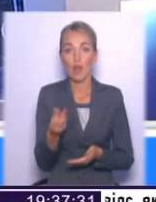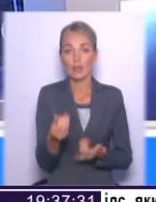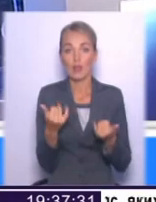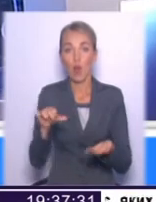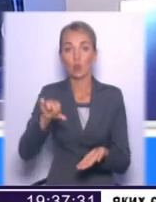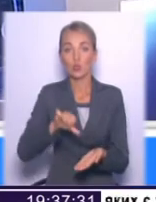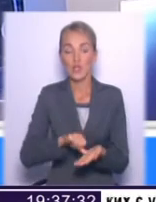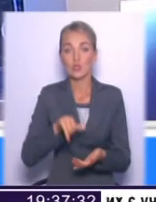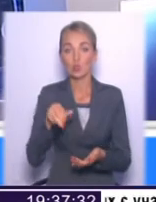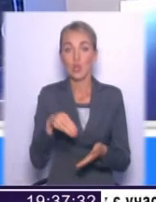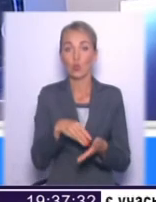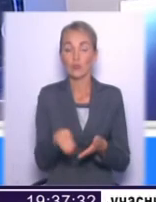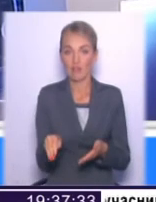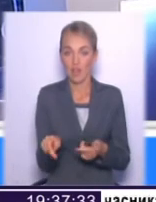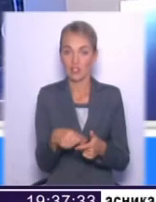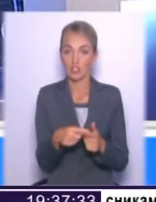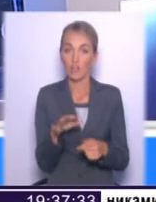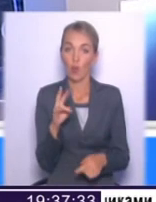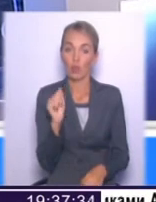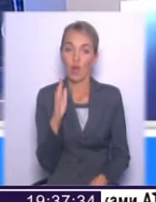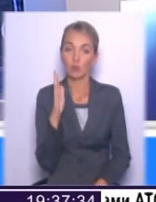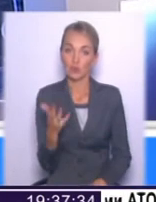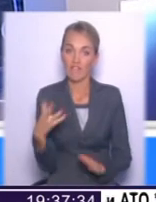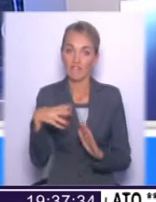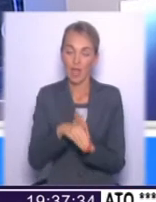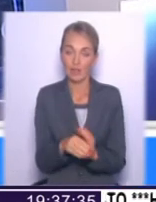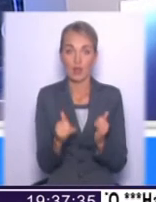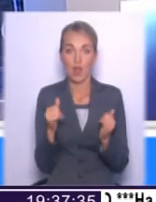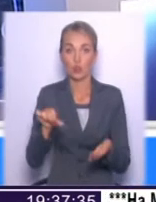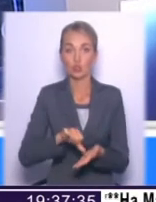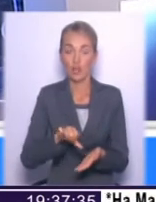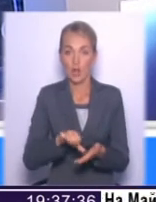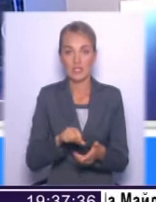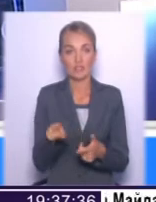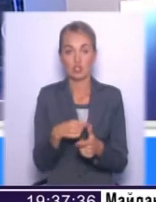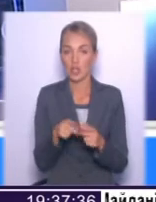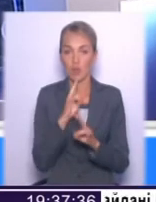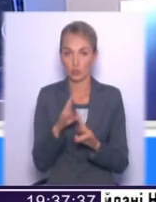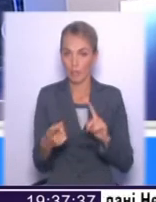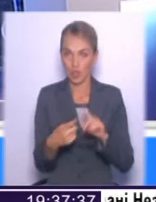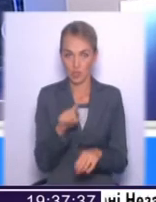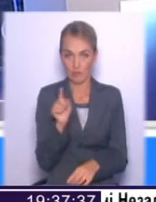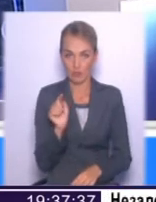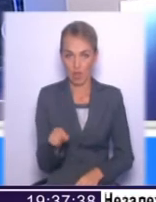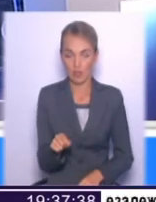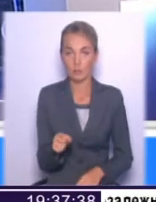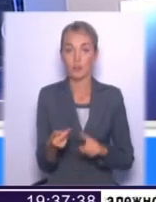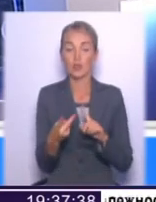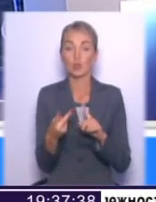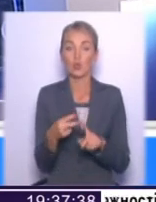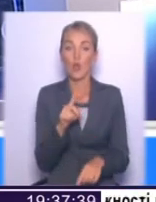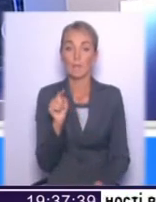у закупівлях, чи вона буде введена для учасників, чи не буде? Це перше питання. Друге